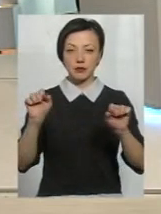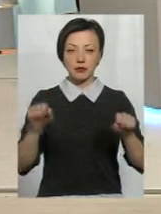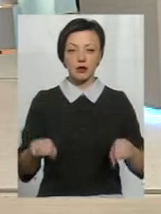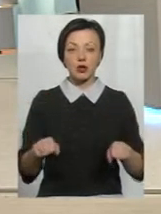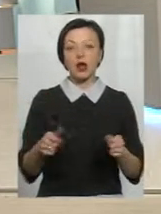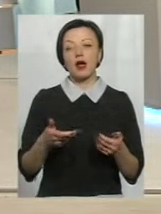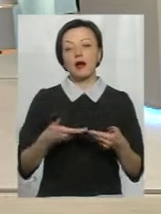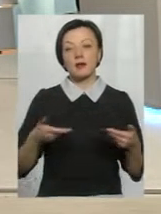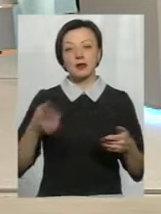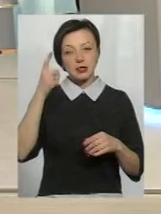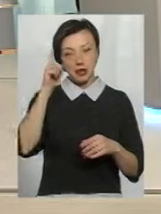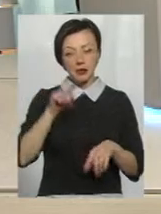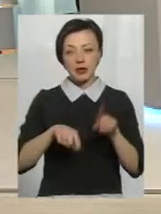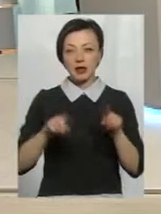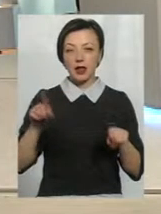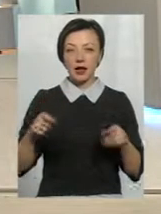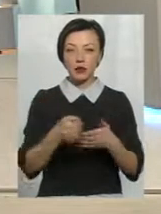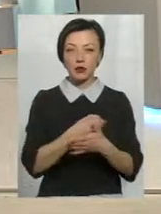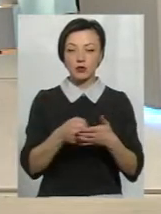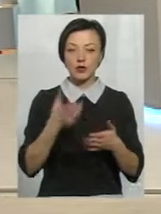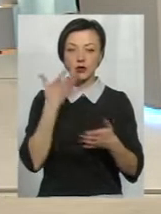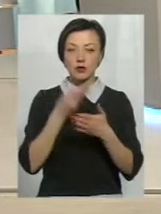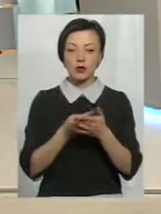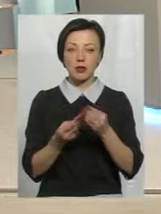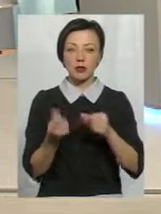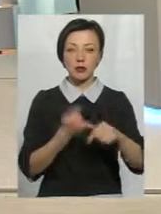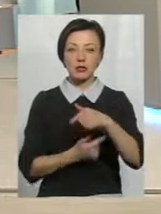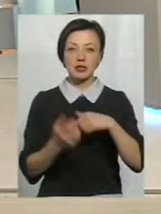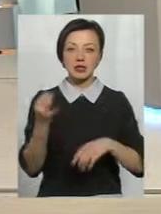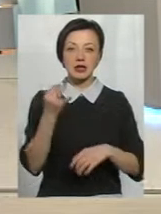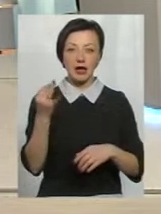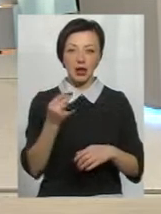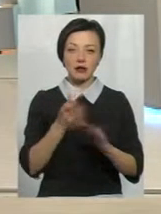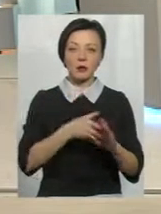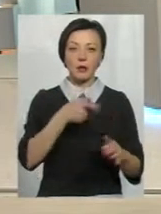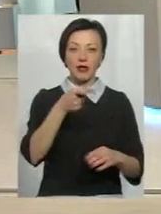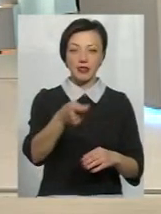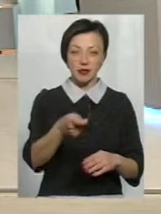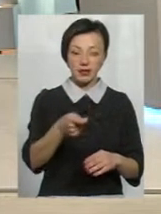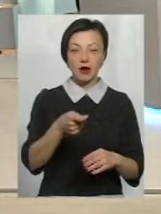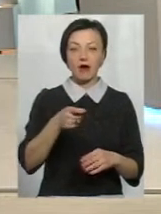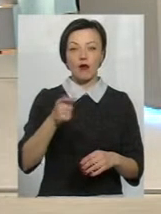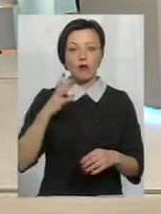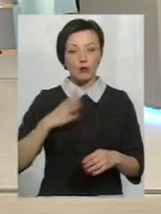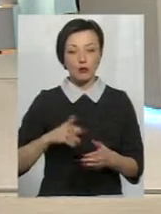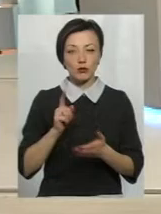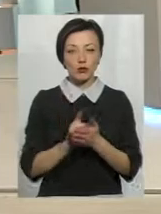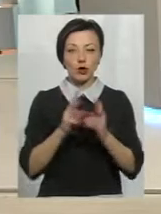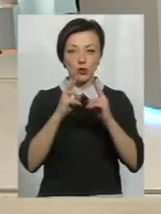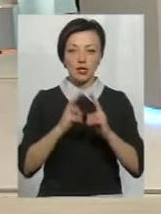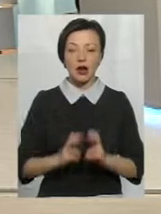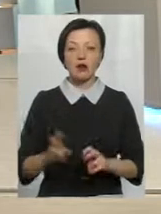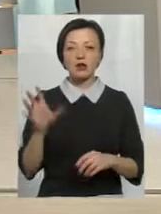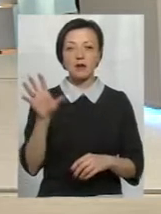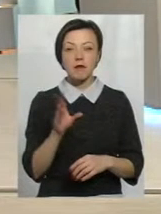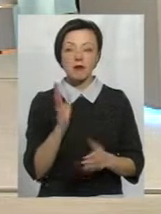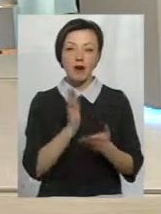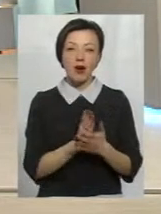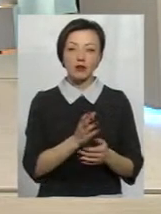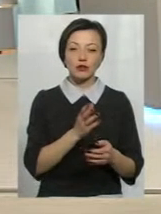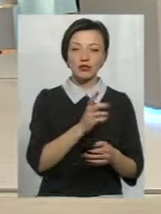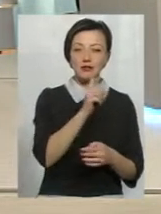ми знаємо, що деякі просувають свої бізнес-інтереси так само в петиціях, і вони мусять бути розглянуті. От маючи всі за і проти,